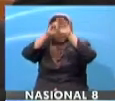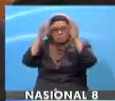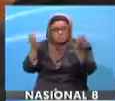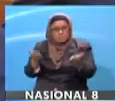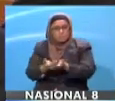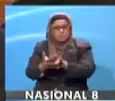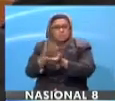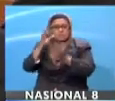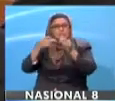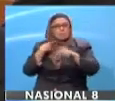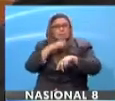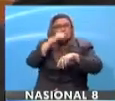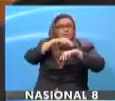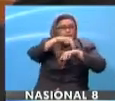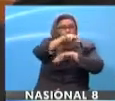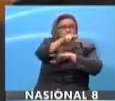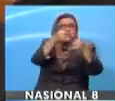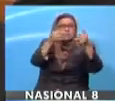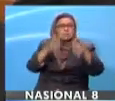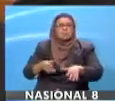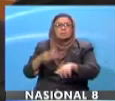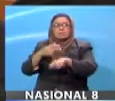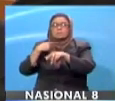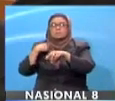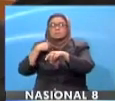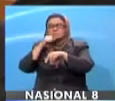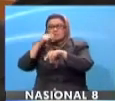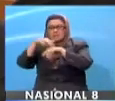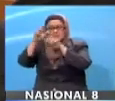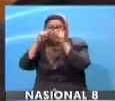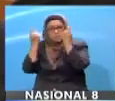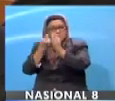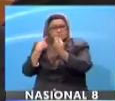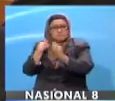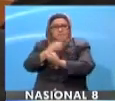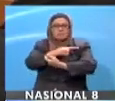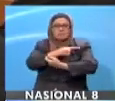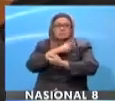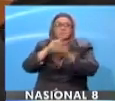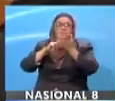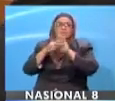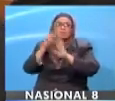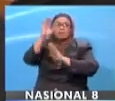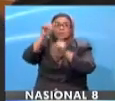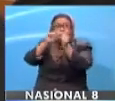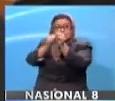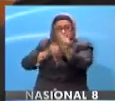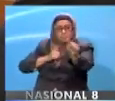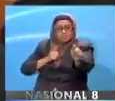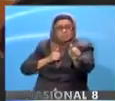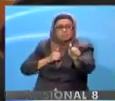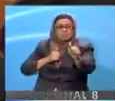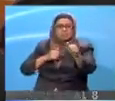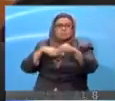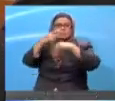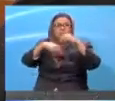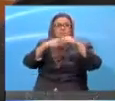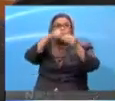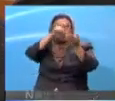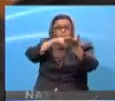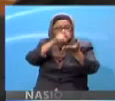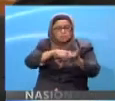atau pasukan kita, mungkin kita akan ketinggalan. So inilah antara puncanya. Dan kaitan dengan hutang-hutang ni, saya pun